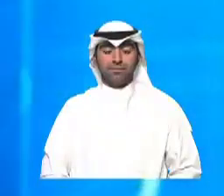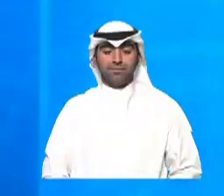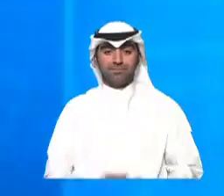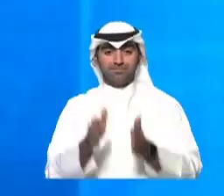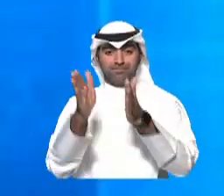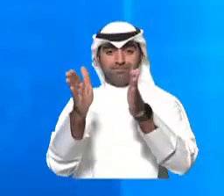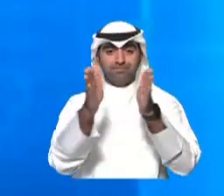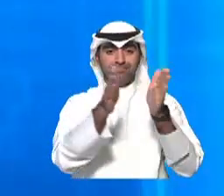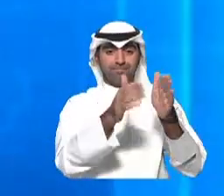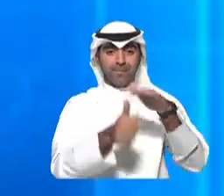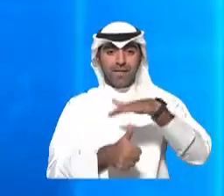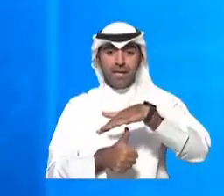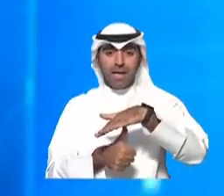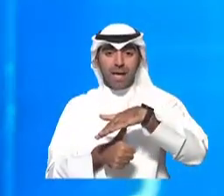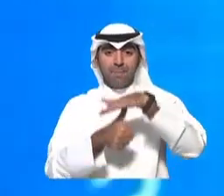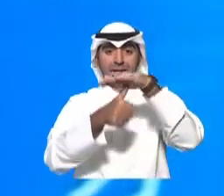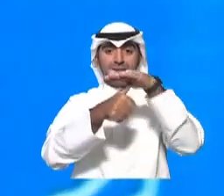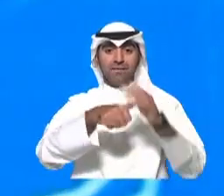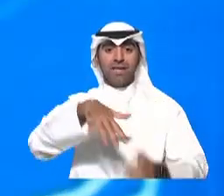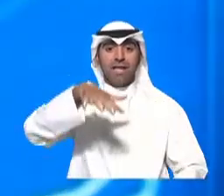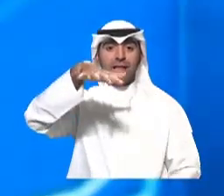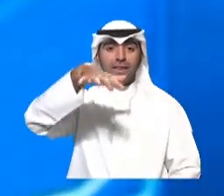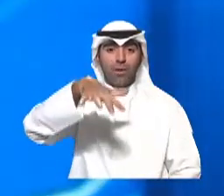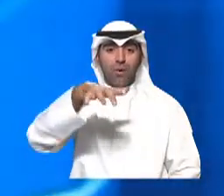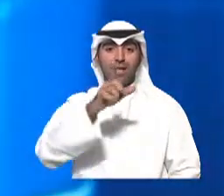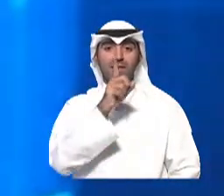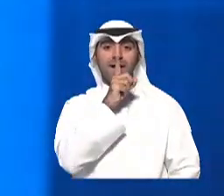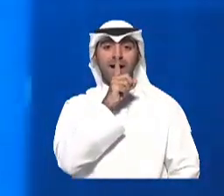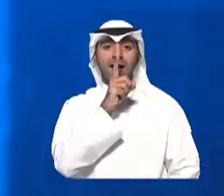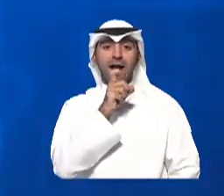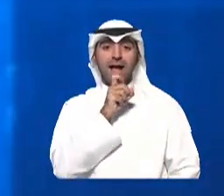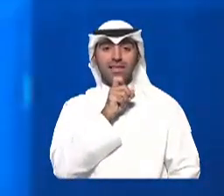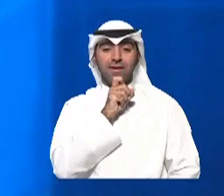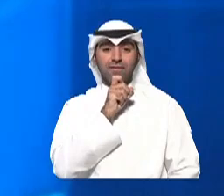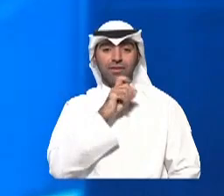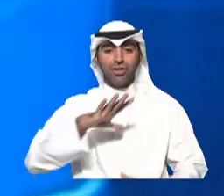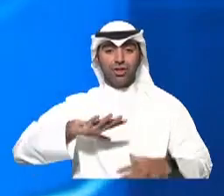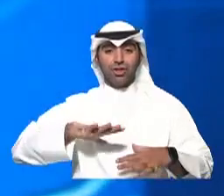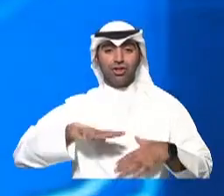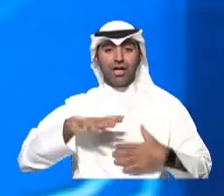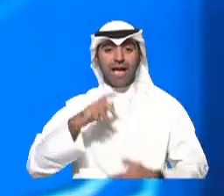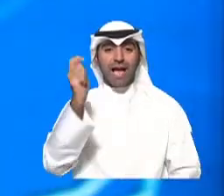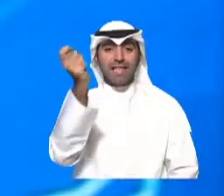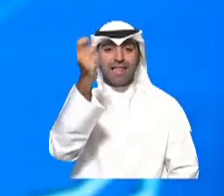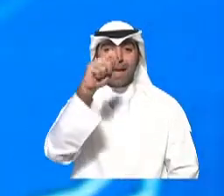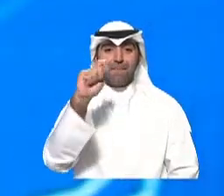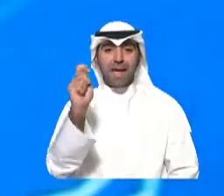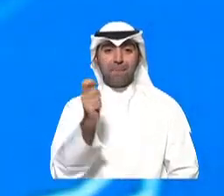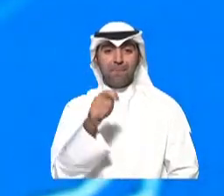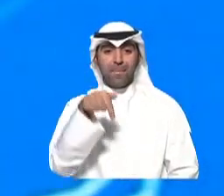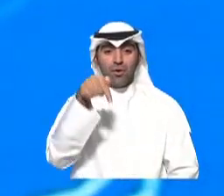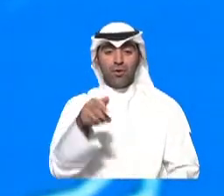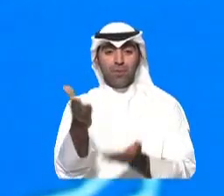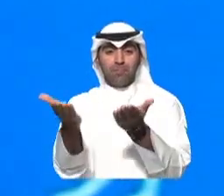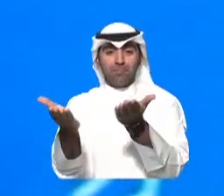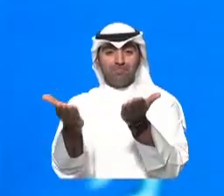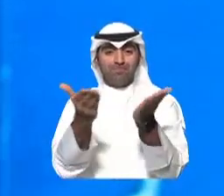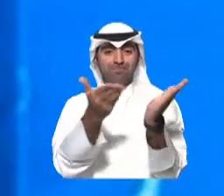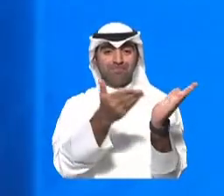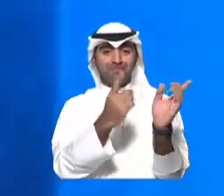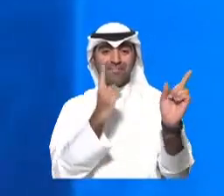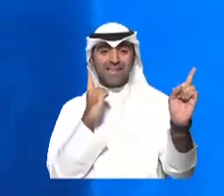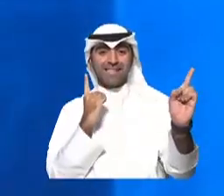استقبل سمو أمير دولة قطر الشيخ تميم بن حمد الثاني اليوم رئيس مجلس الأمة مرزوق علي الغانم والوفد البرلماني المرافق